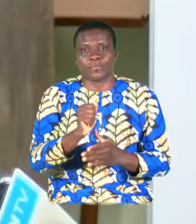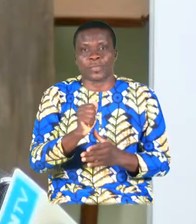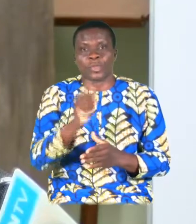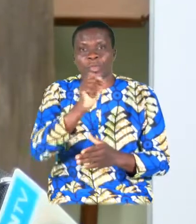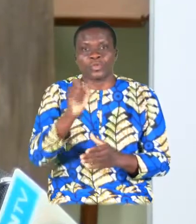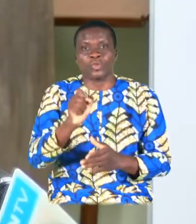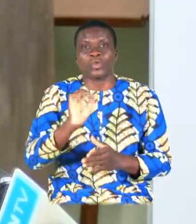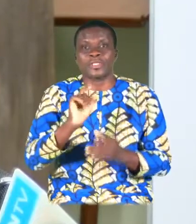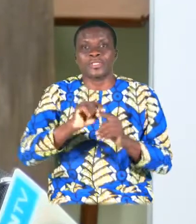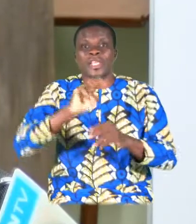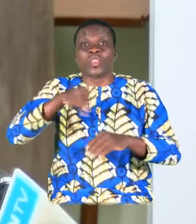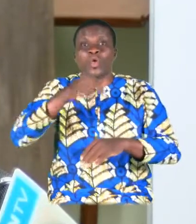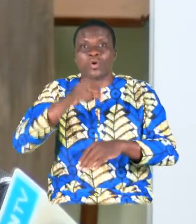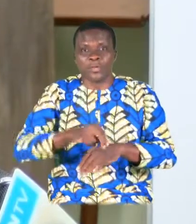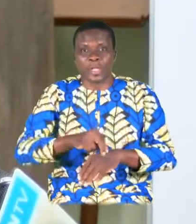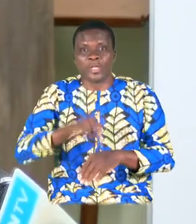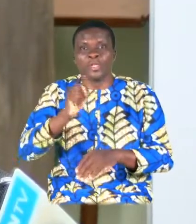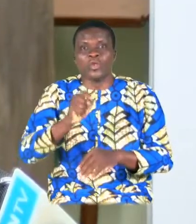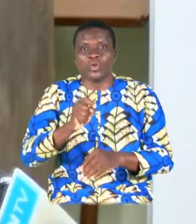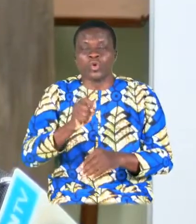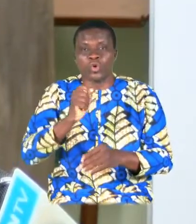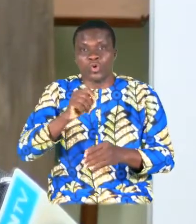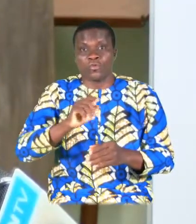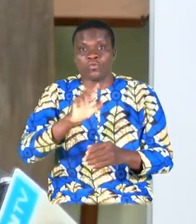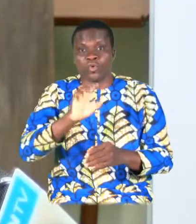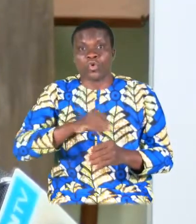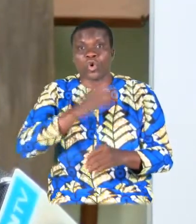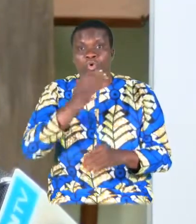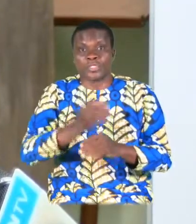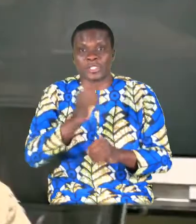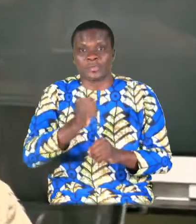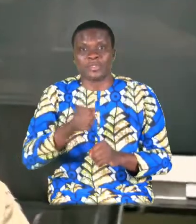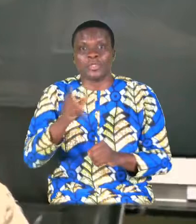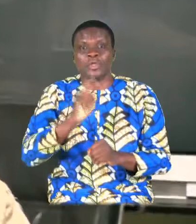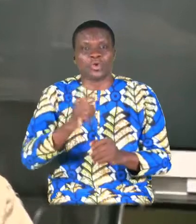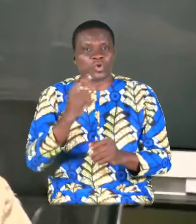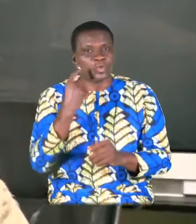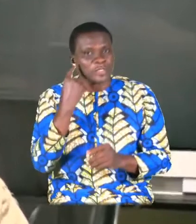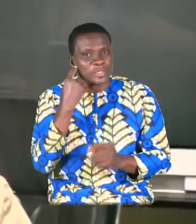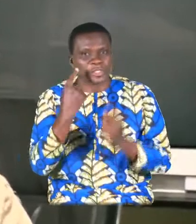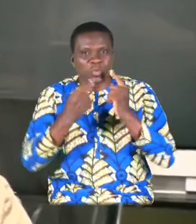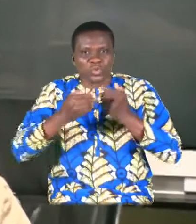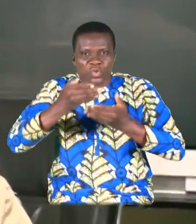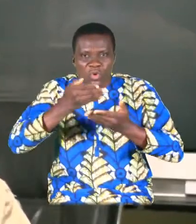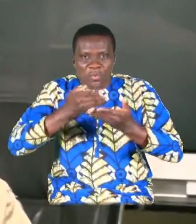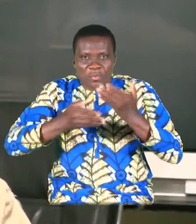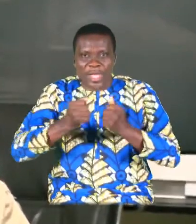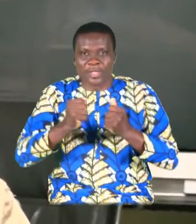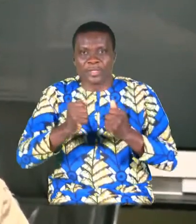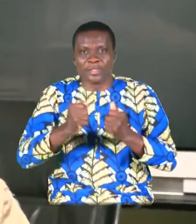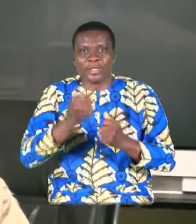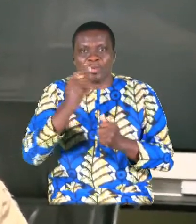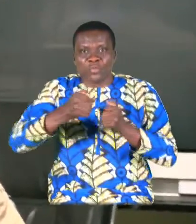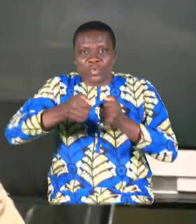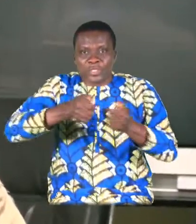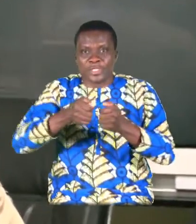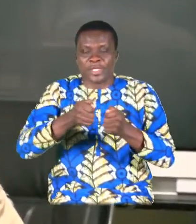Donc c'est normal qu'on vous concerte, qu'on s'écoute pour